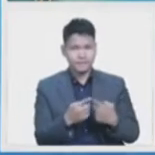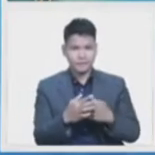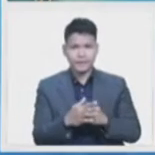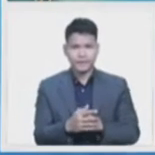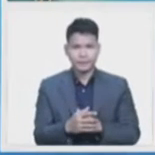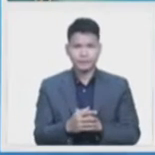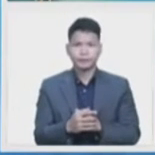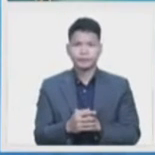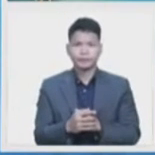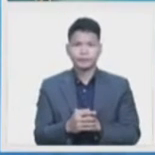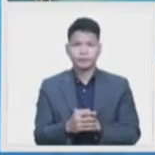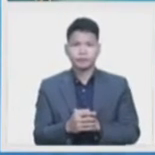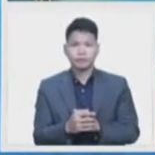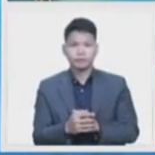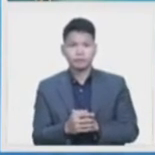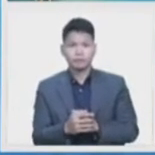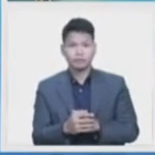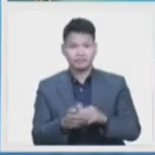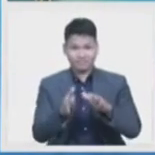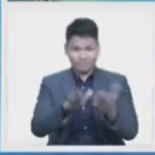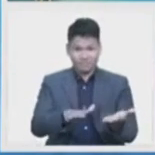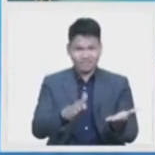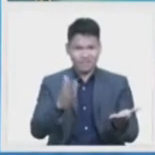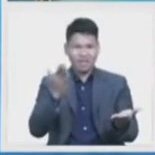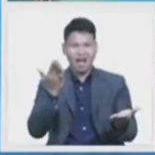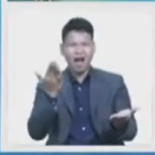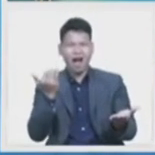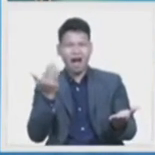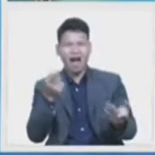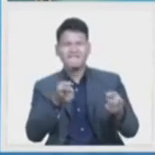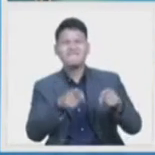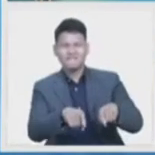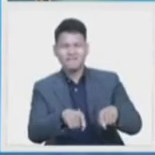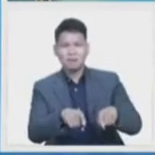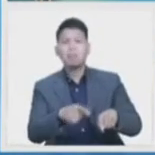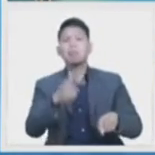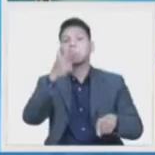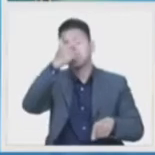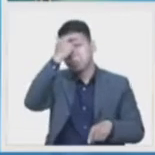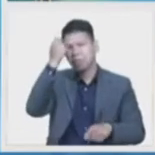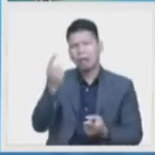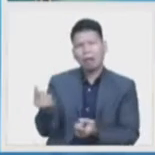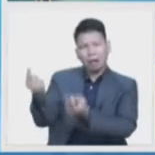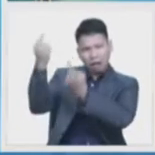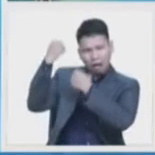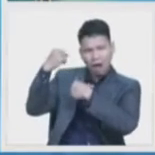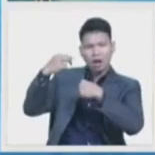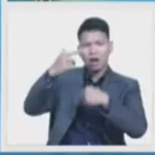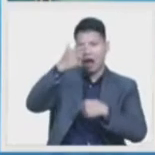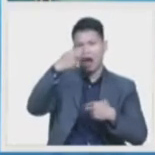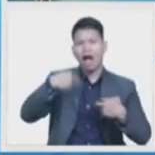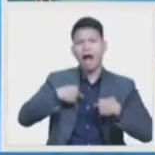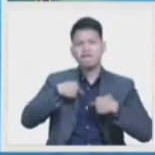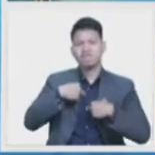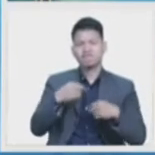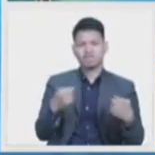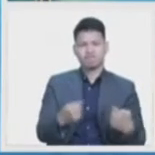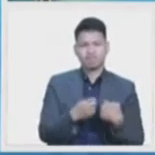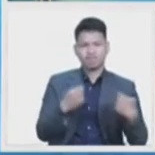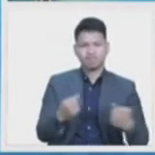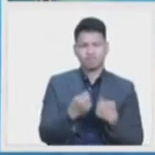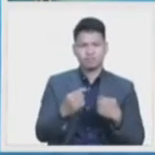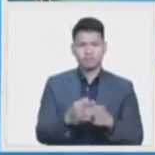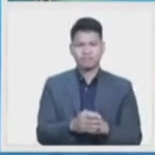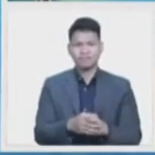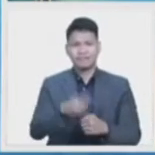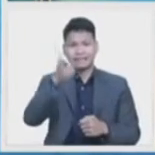Nganong niabot ang kamatayon tungod sa pagpakasala. Nag-ingon ang Dios, ayaw kamu pagkaon